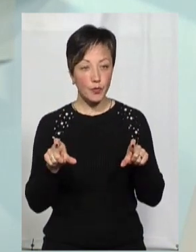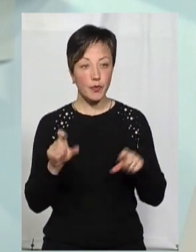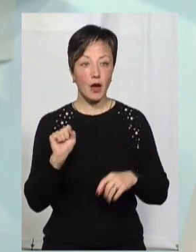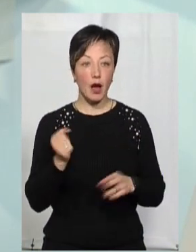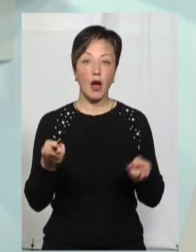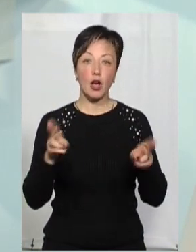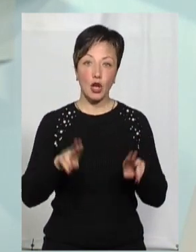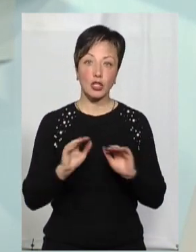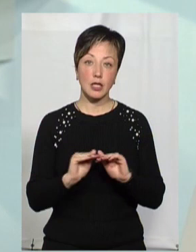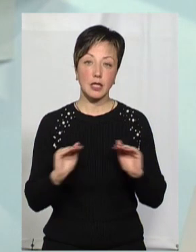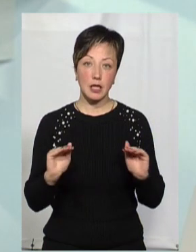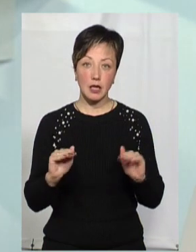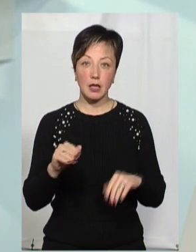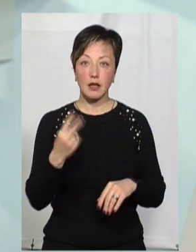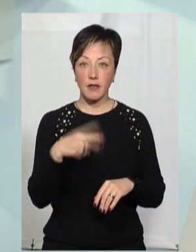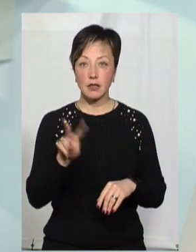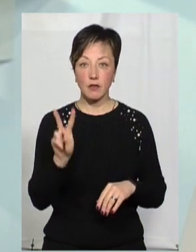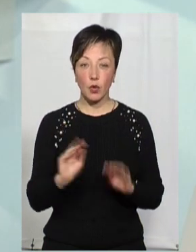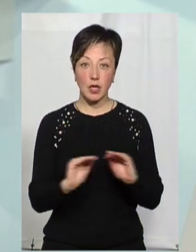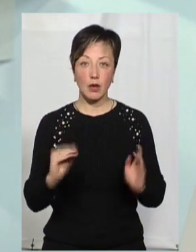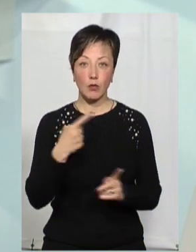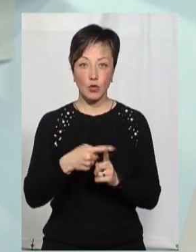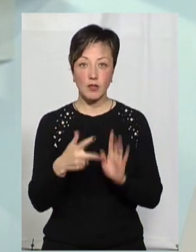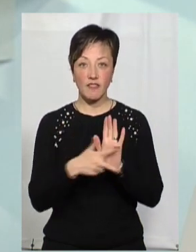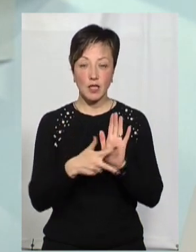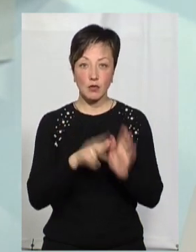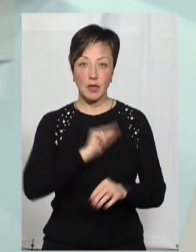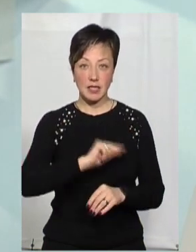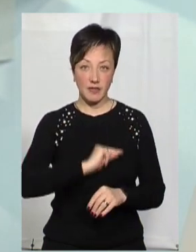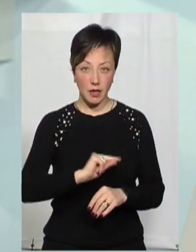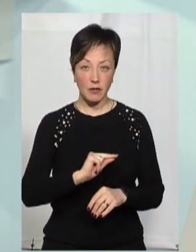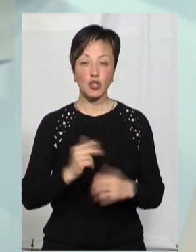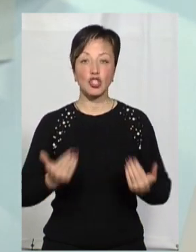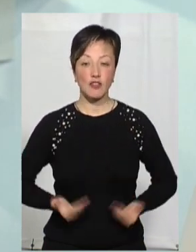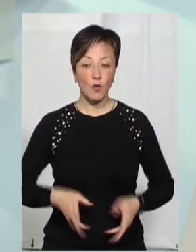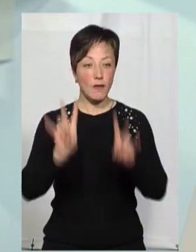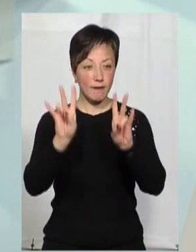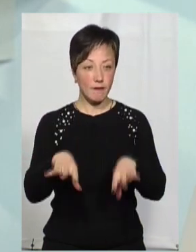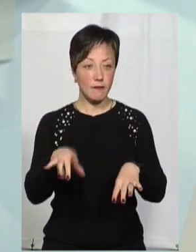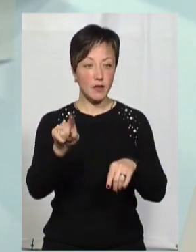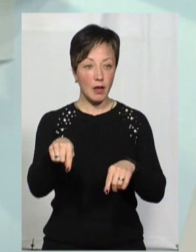а решта дітей, 22 дітей, плюс 8 чоловік персоналу, живуть там.